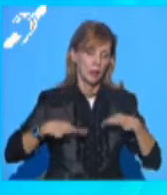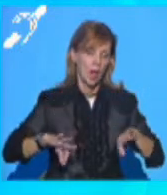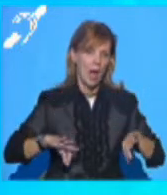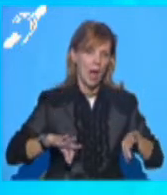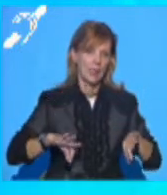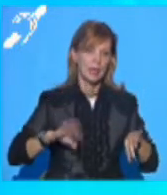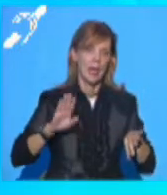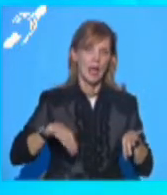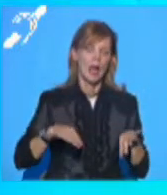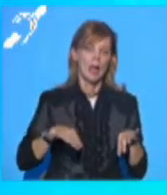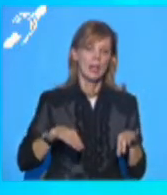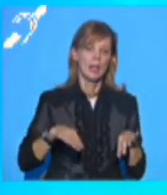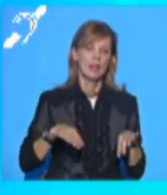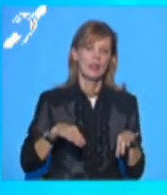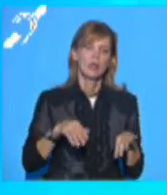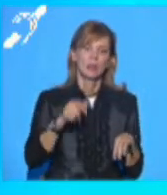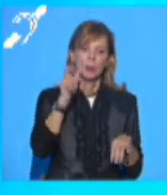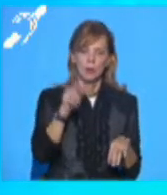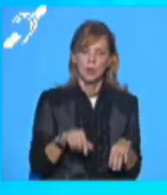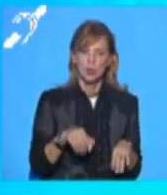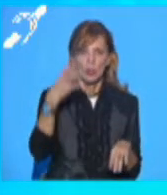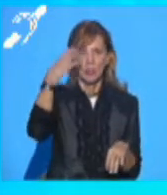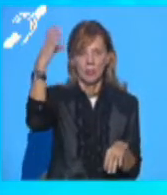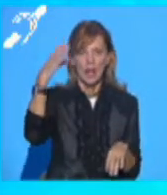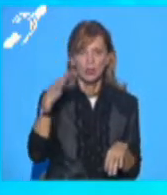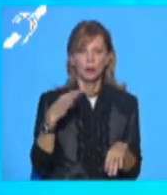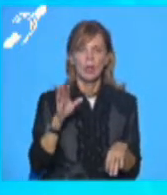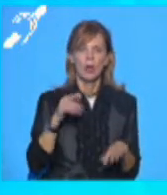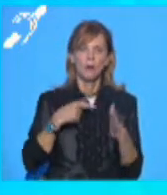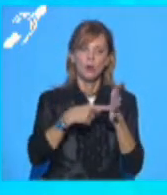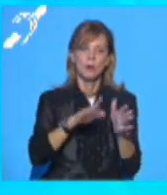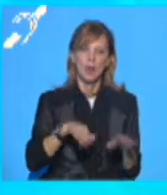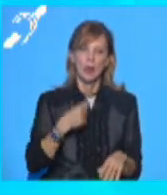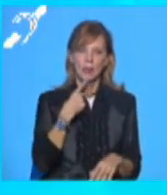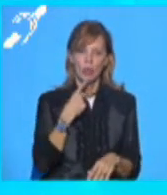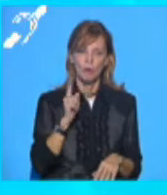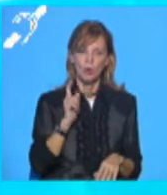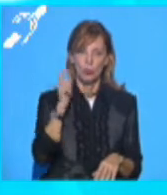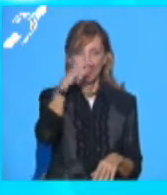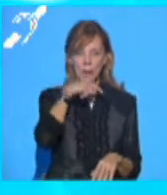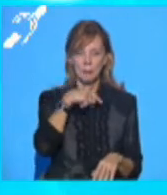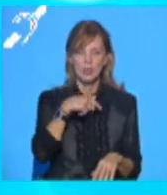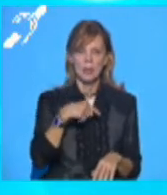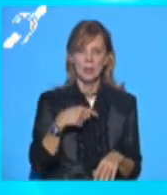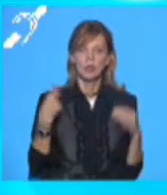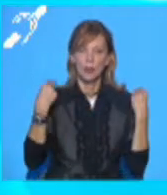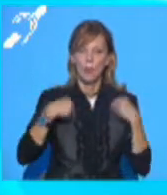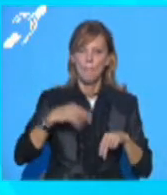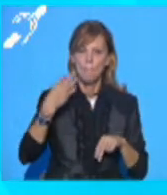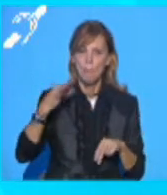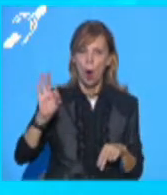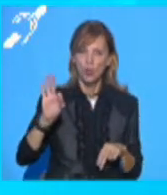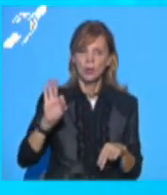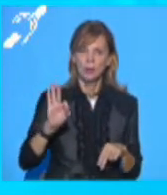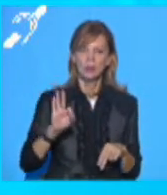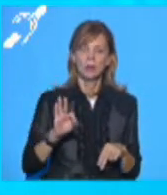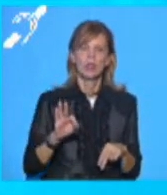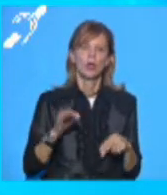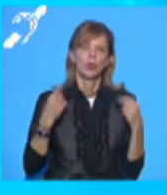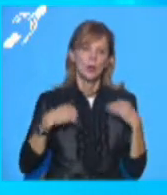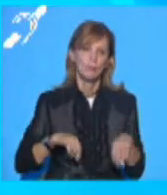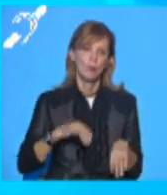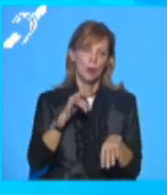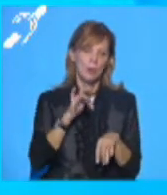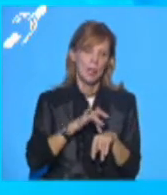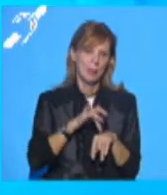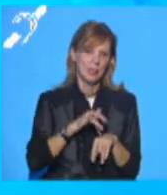și internaționali consacrați sau debutanți au fost prezentate la Craiova. Nu au lipsit nici colecțiile speciale, cum ar fi cele ale uniformelor